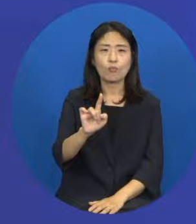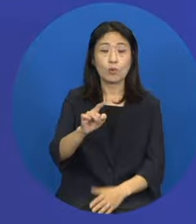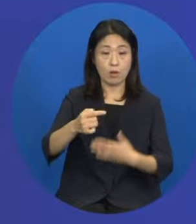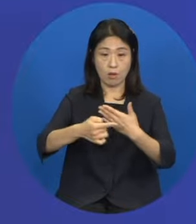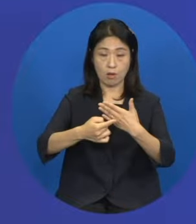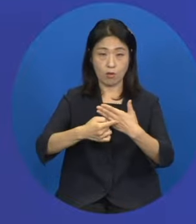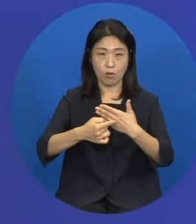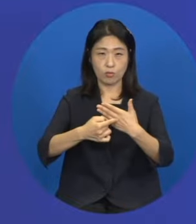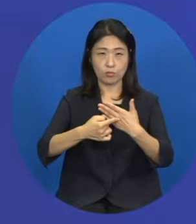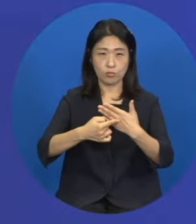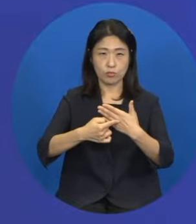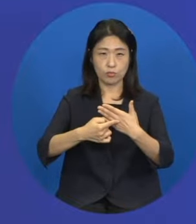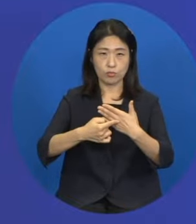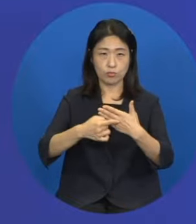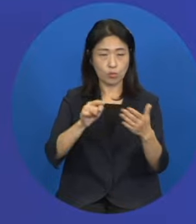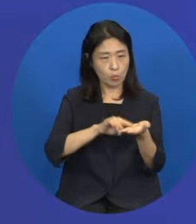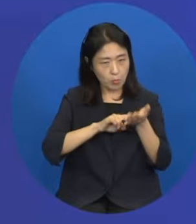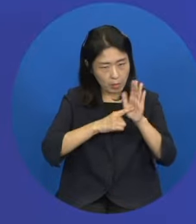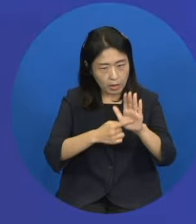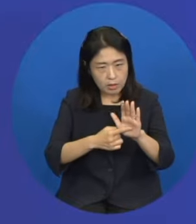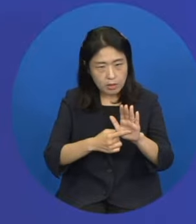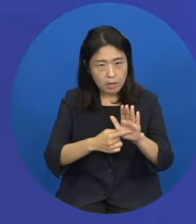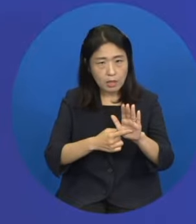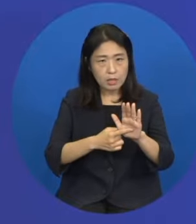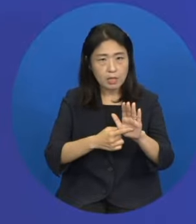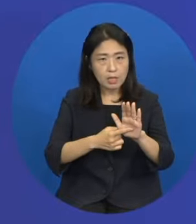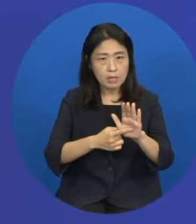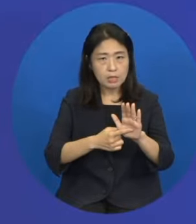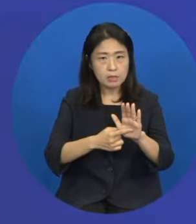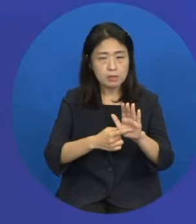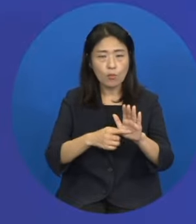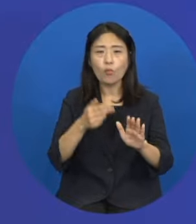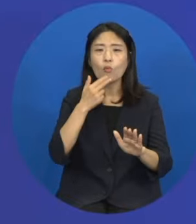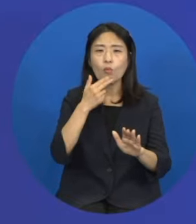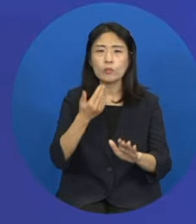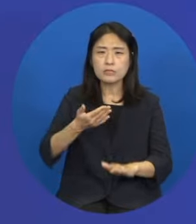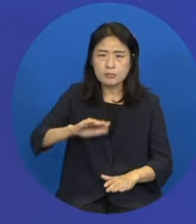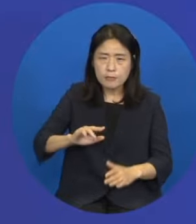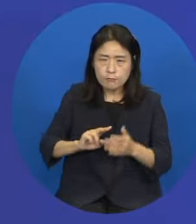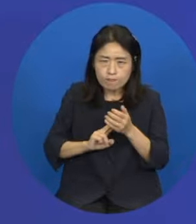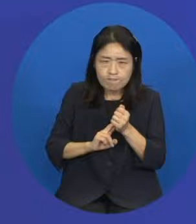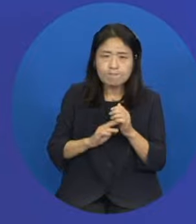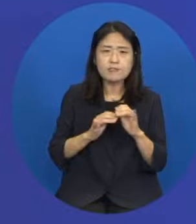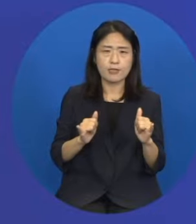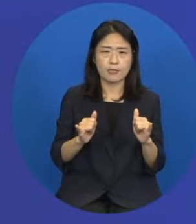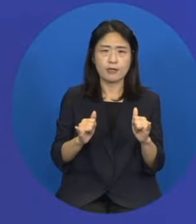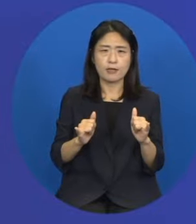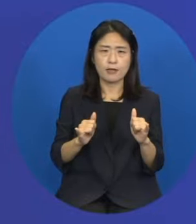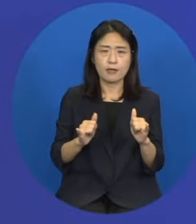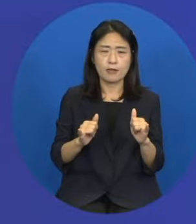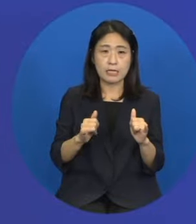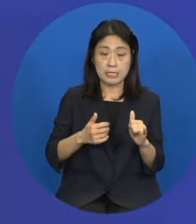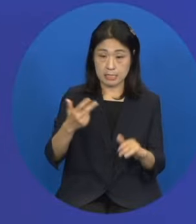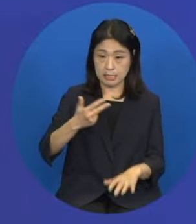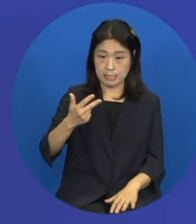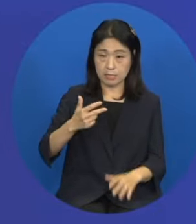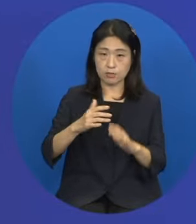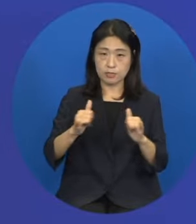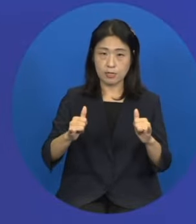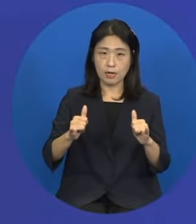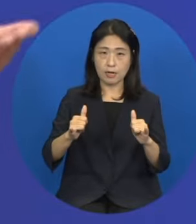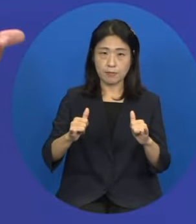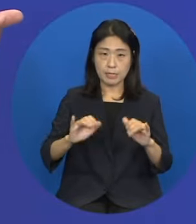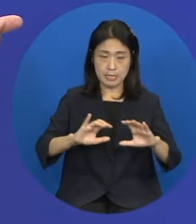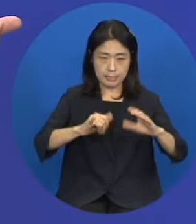겉으로 드러나지 않는 숨겨진 자들을 통해서도 이루어집니다. 바알에게 무릎 꿇지 아니한 이 7천명은 세상에 눈이 띄지 않아요.